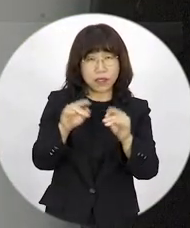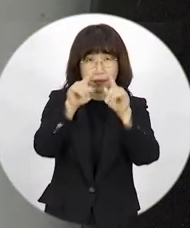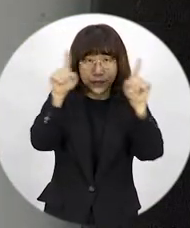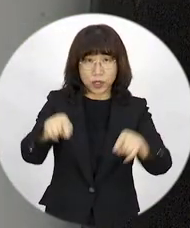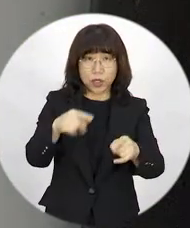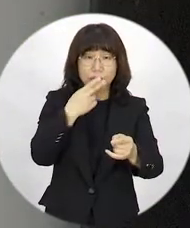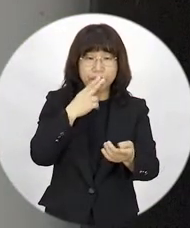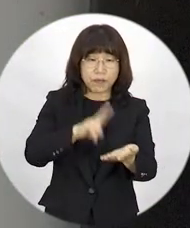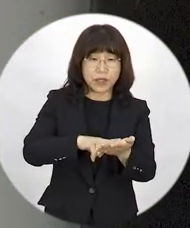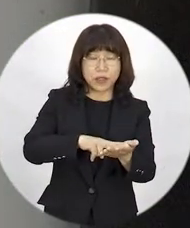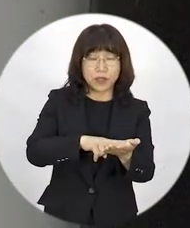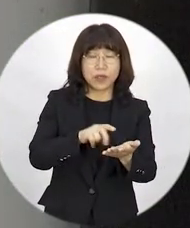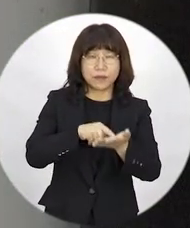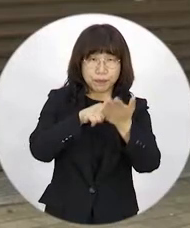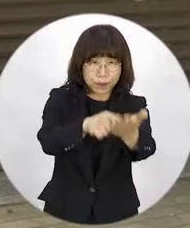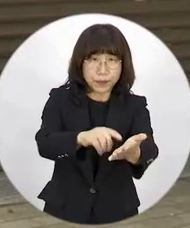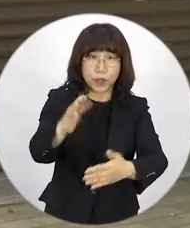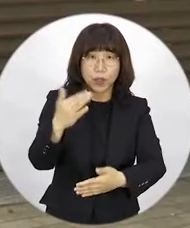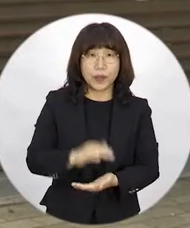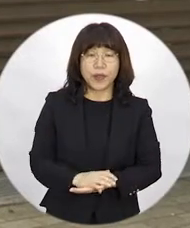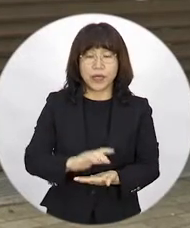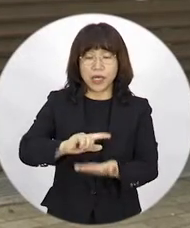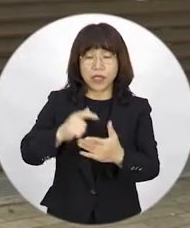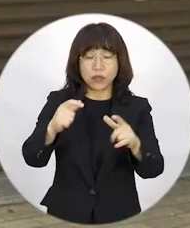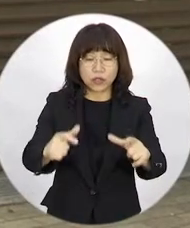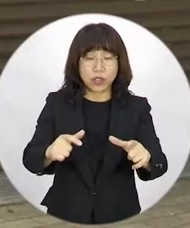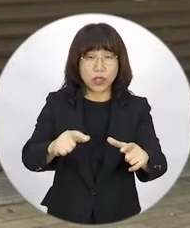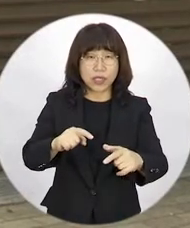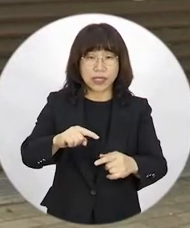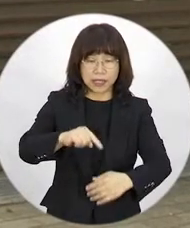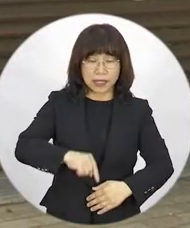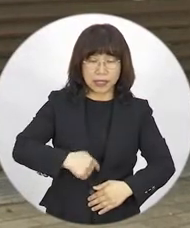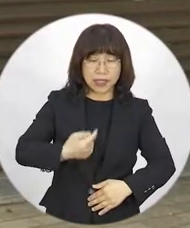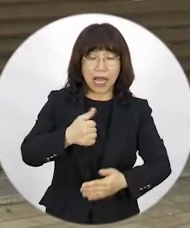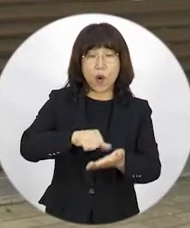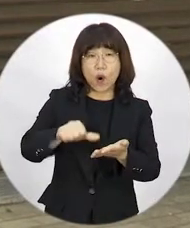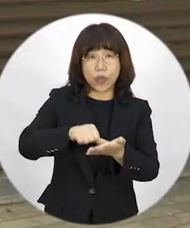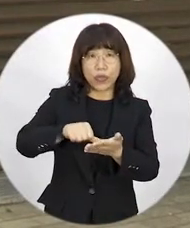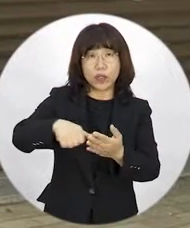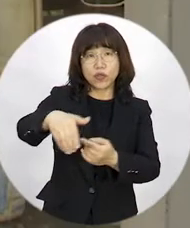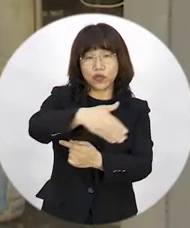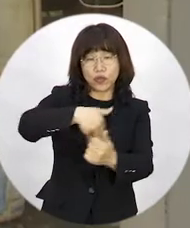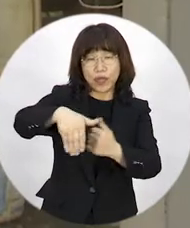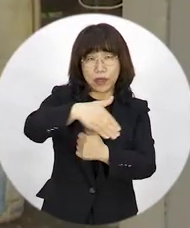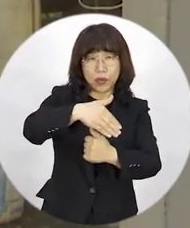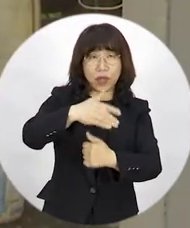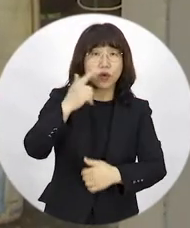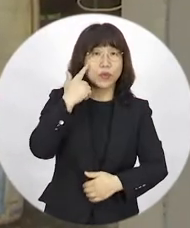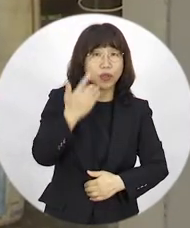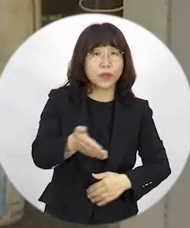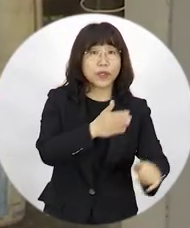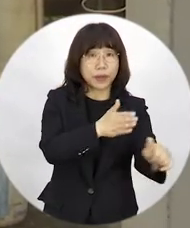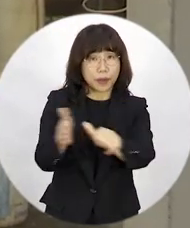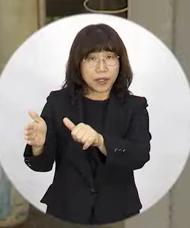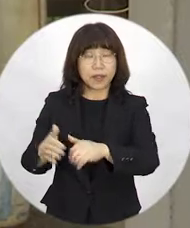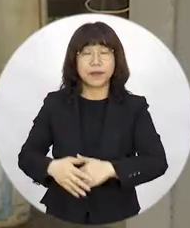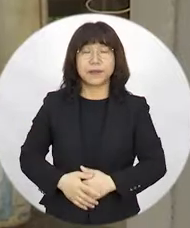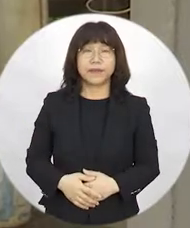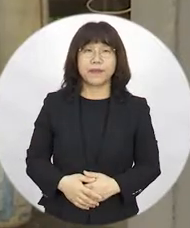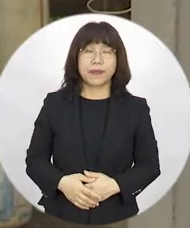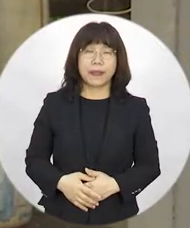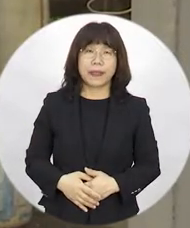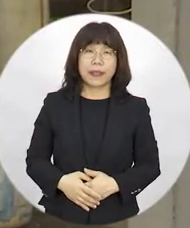됩니다. 이번 경진대회나 계량기 설치에 대한 자세한 사항은 강서구청 자원순환과로 문의하면 됩니다.